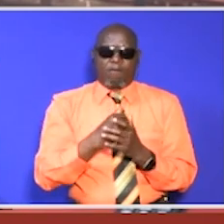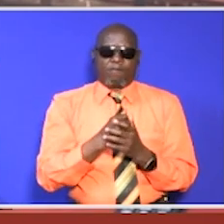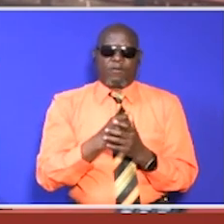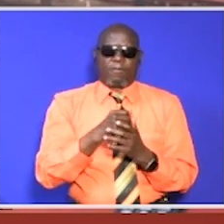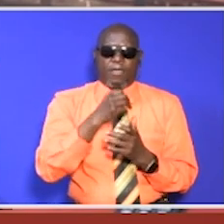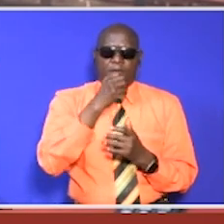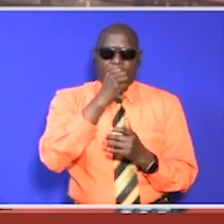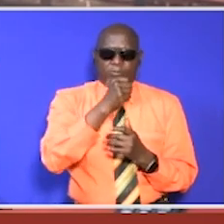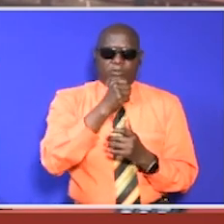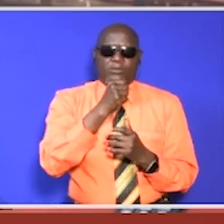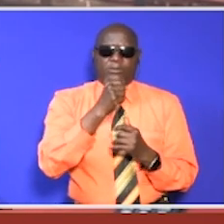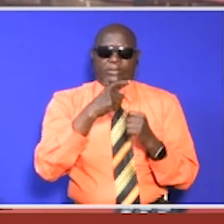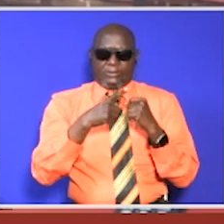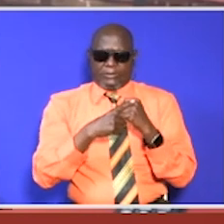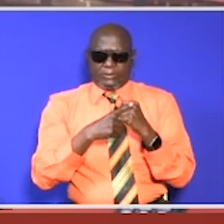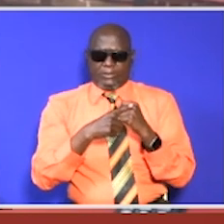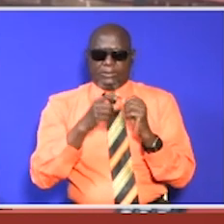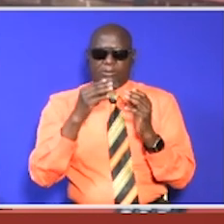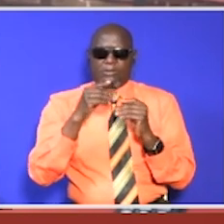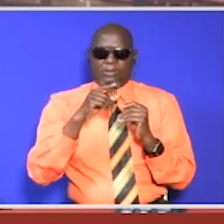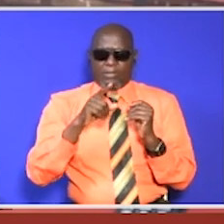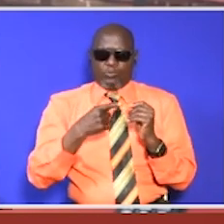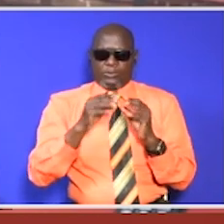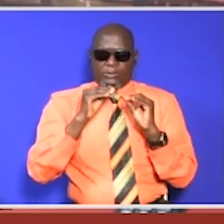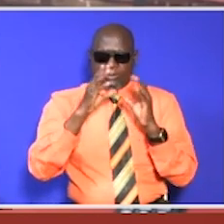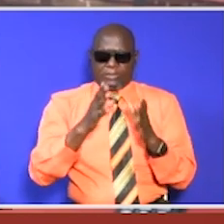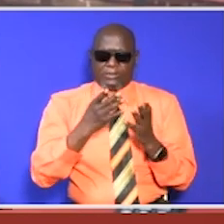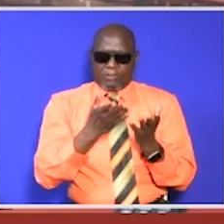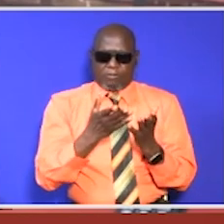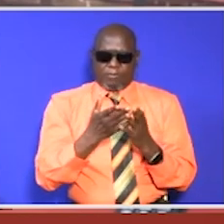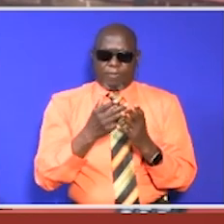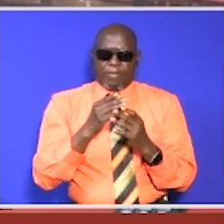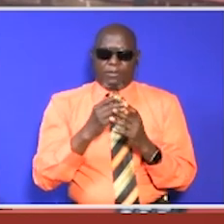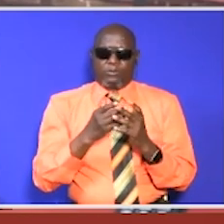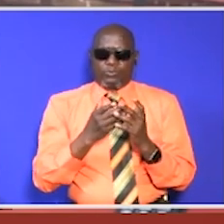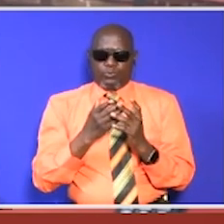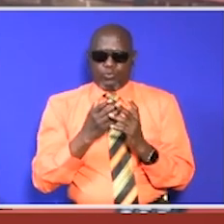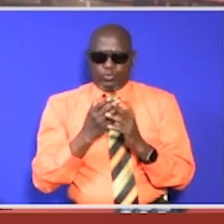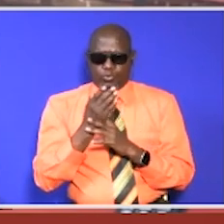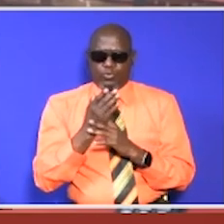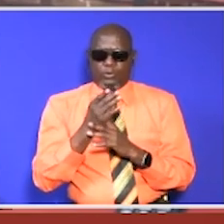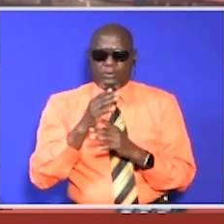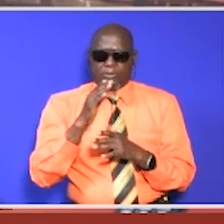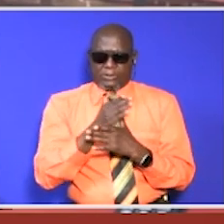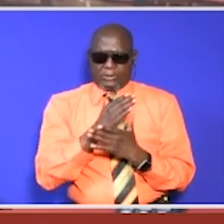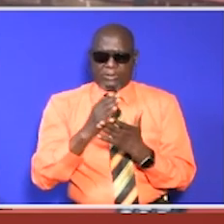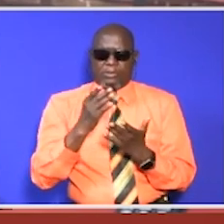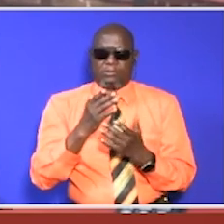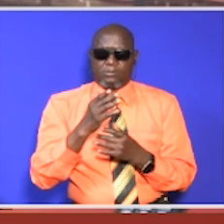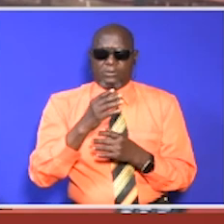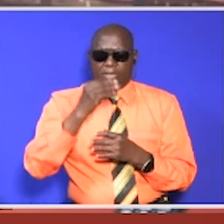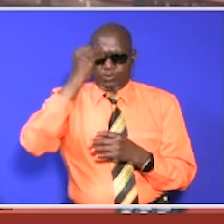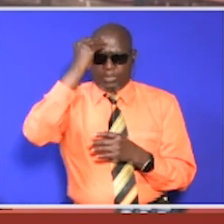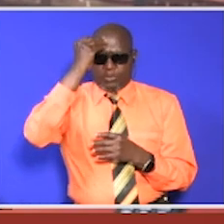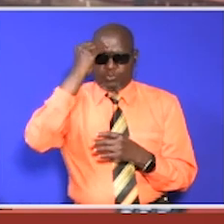kufikia sasa katika juhudi za kupiga dafrau baadhi ya changamoto hizo. Kulingana na Ruto, sekta elimu inakabiliwa na janga kufikia mwaka 2022